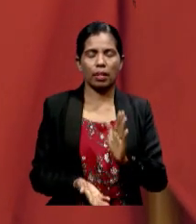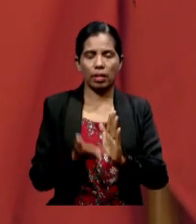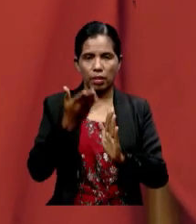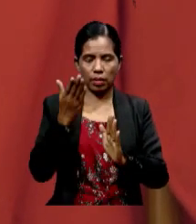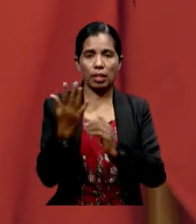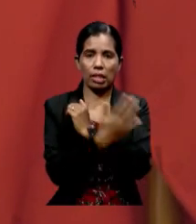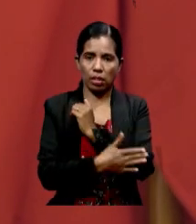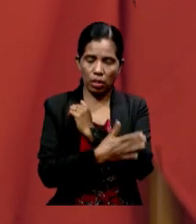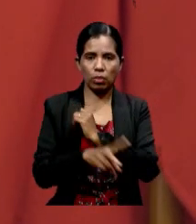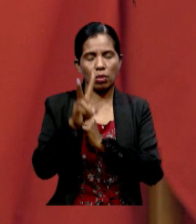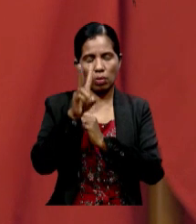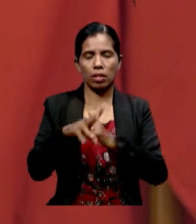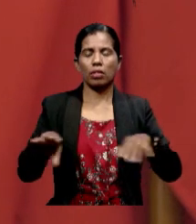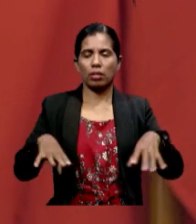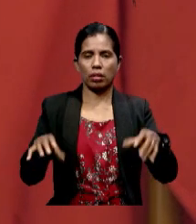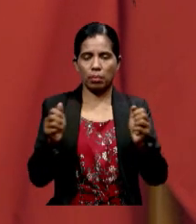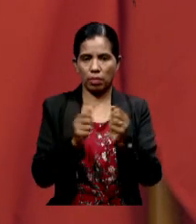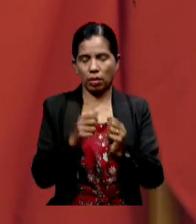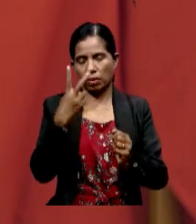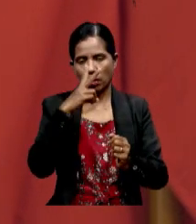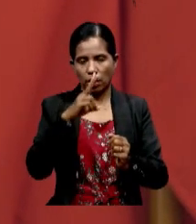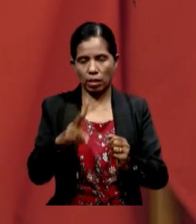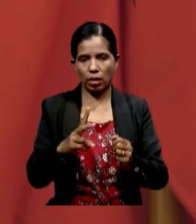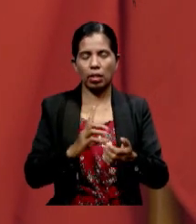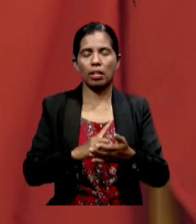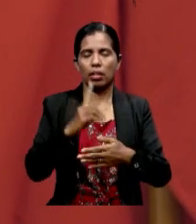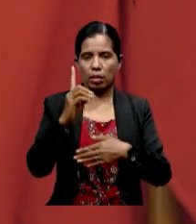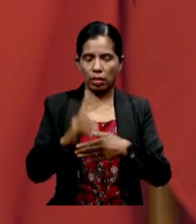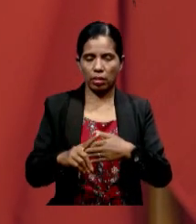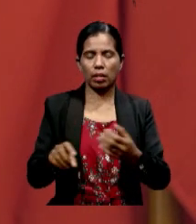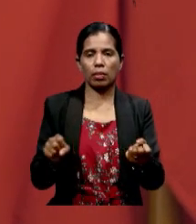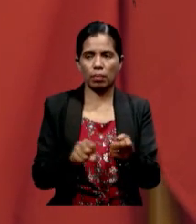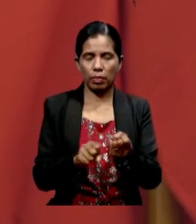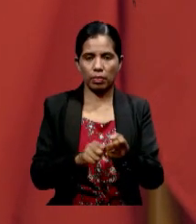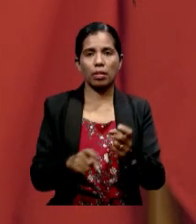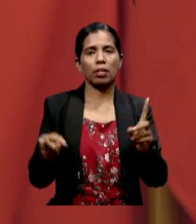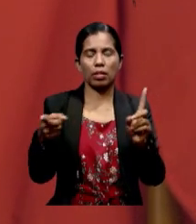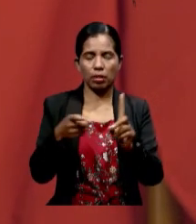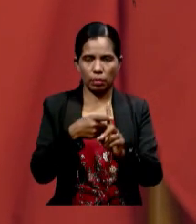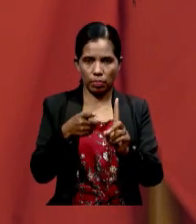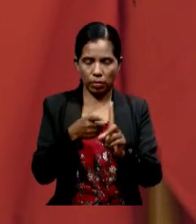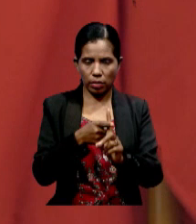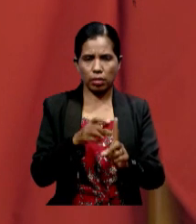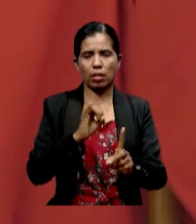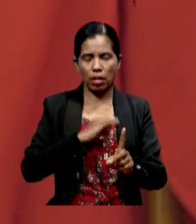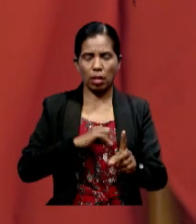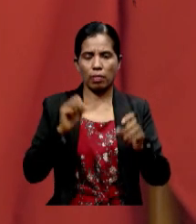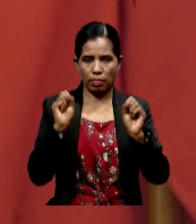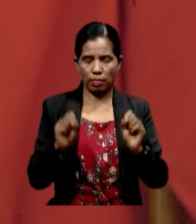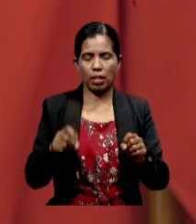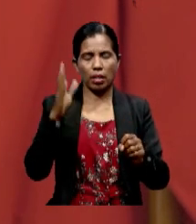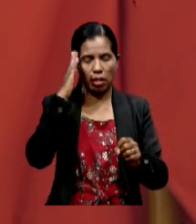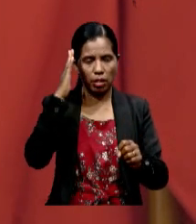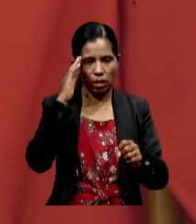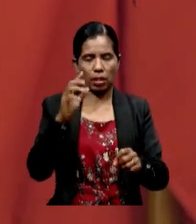negara dengan melihat tren perkembangan hubungan perdagangan yang terus positif. Saya yakin perdagangan dua